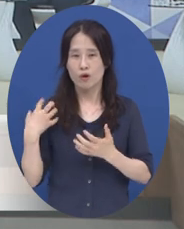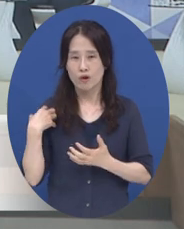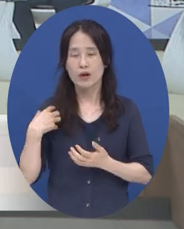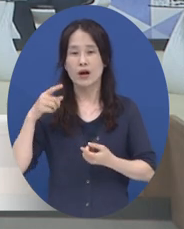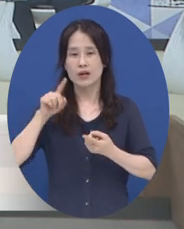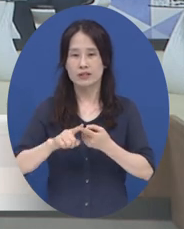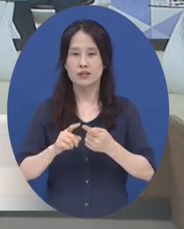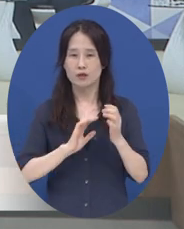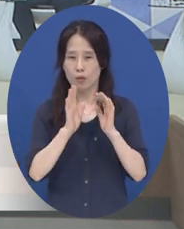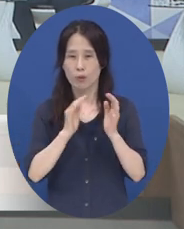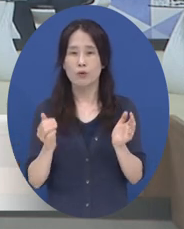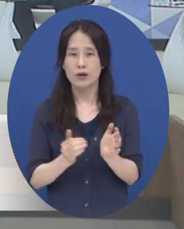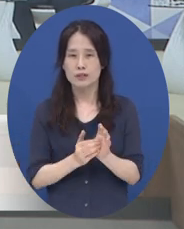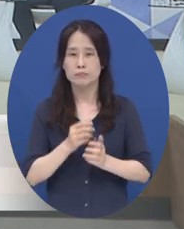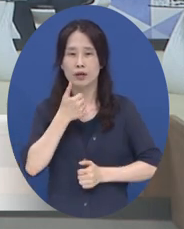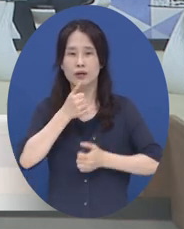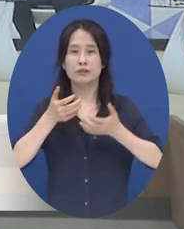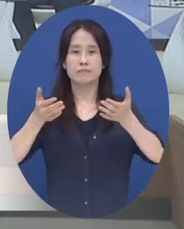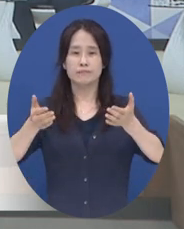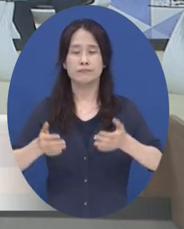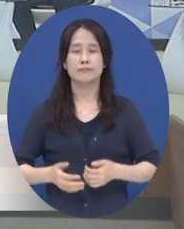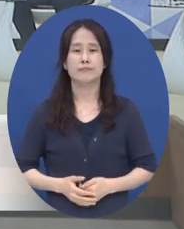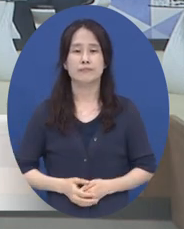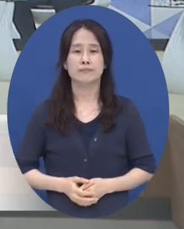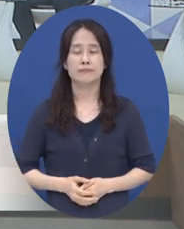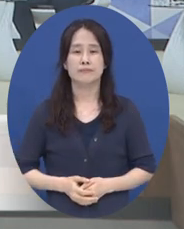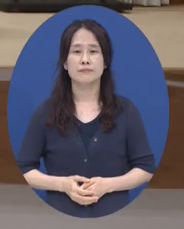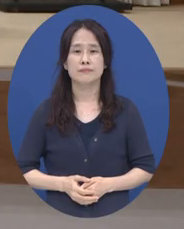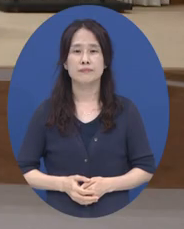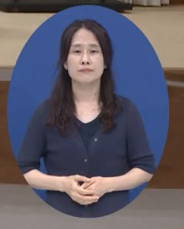씁니다 구형 슬 기자가 현장 취재했습니다